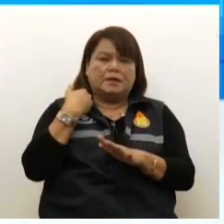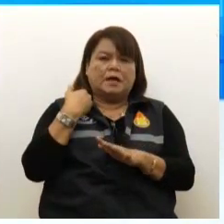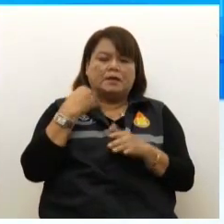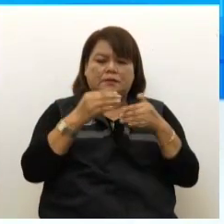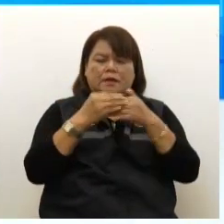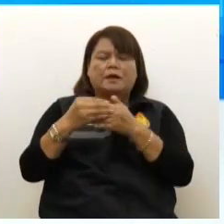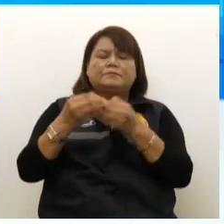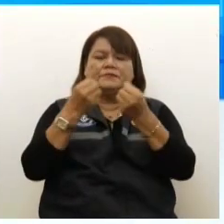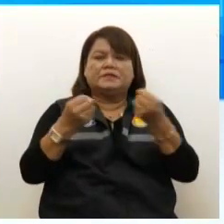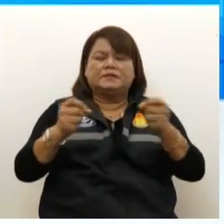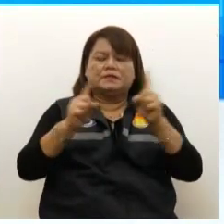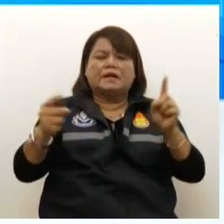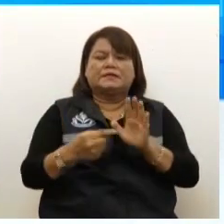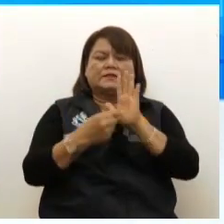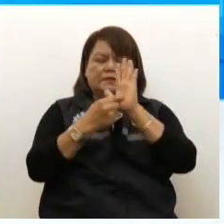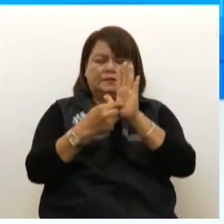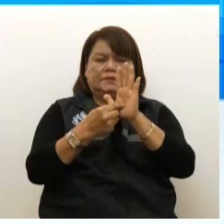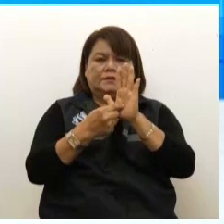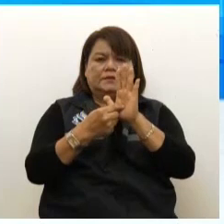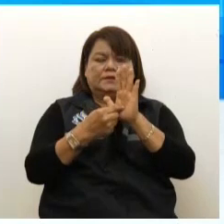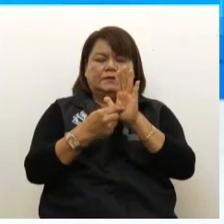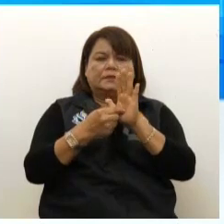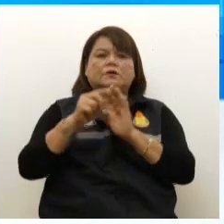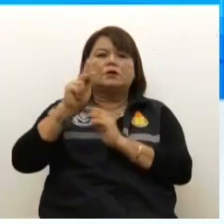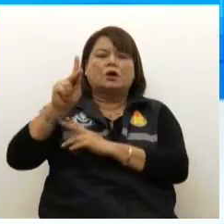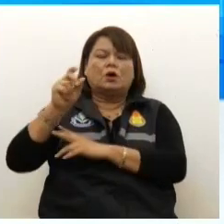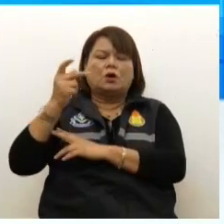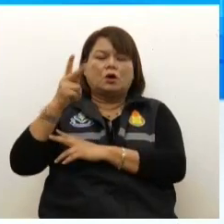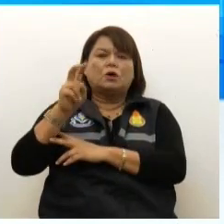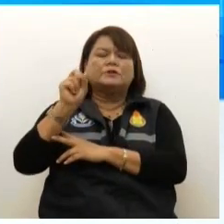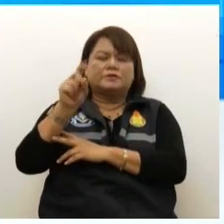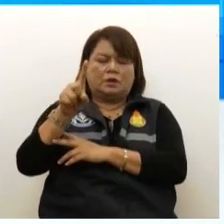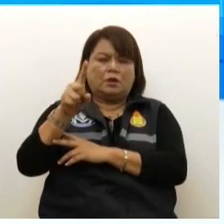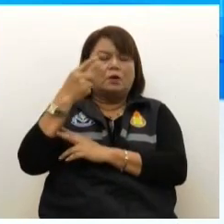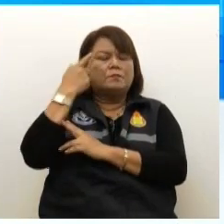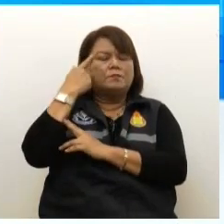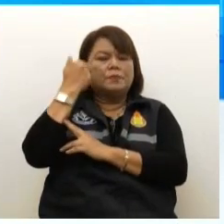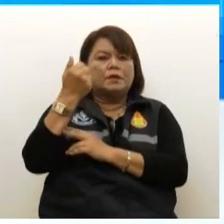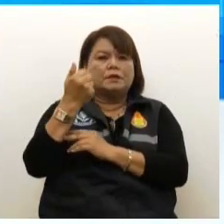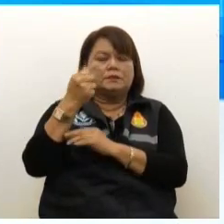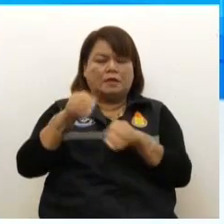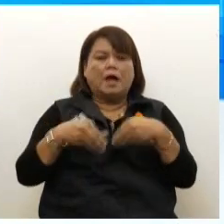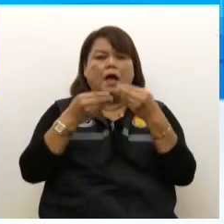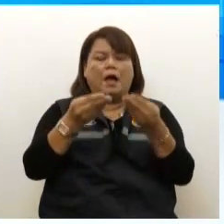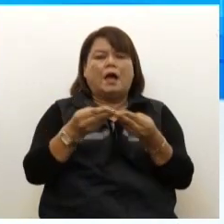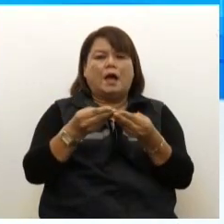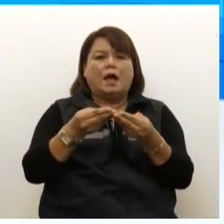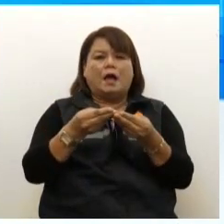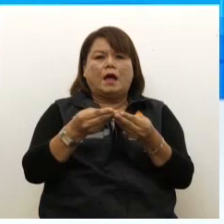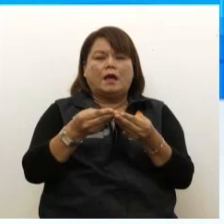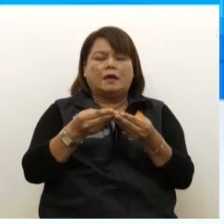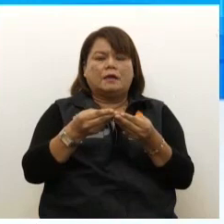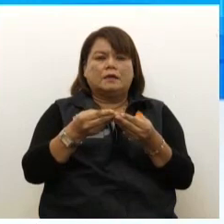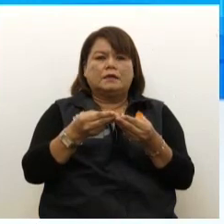ายละเอียดทั้งหมดเข้าเสนอต่อบอร์ดกกส.เพื่อ เพื่อให้เห็นชอบในเรื่องการย้